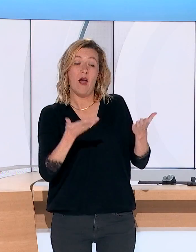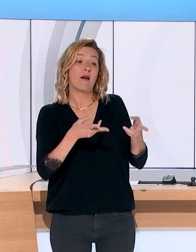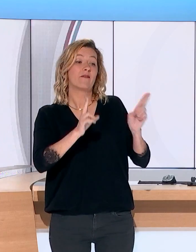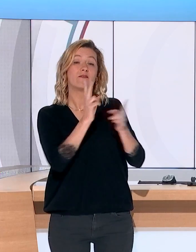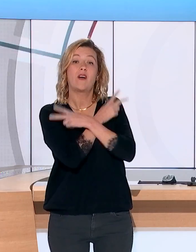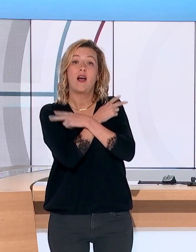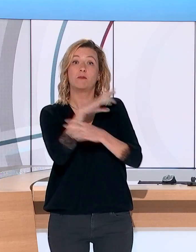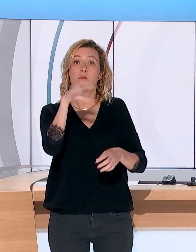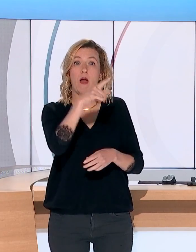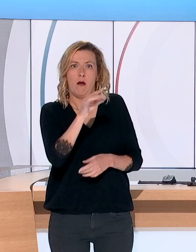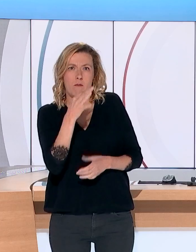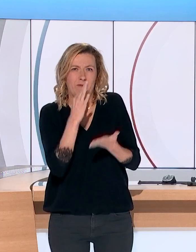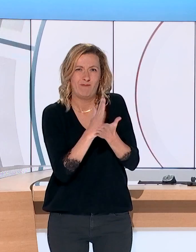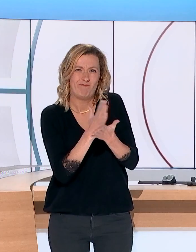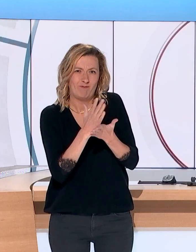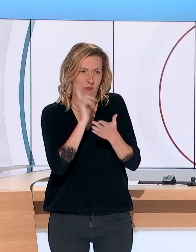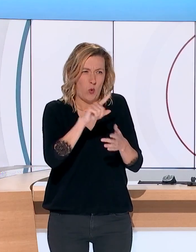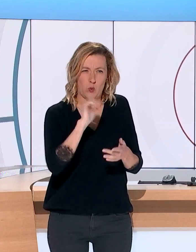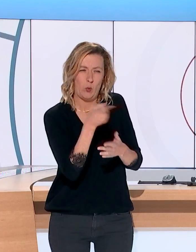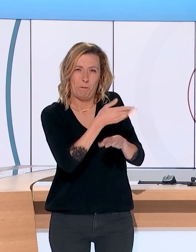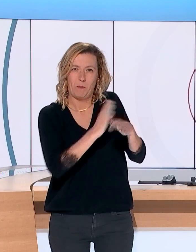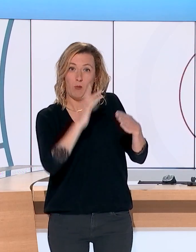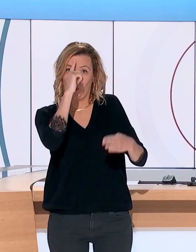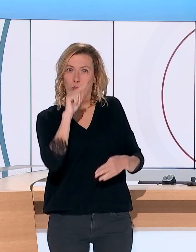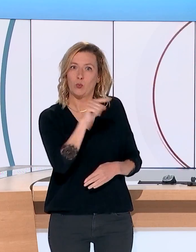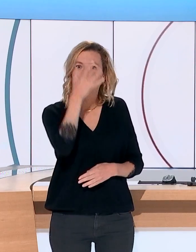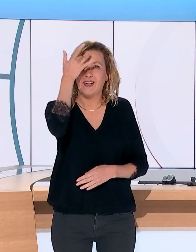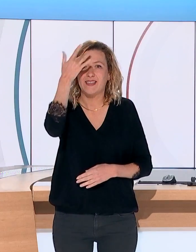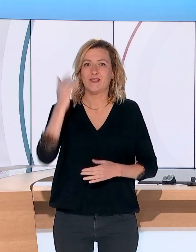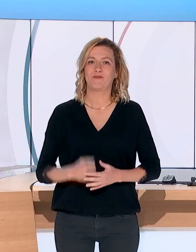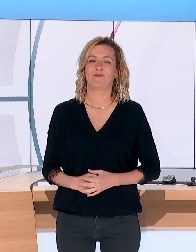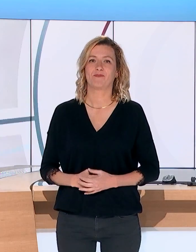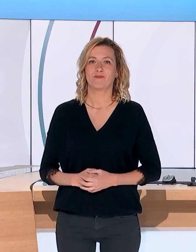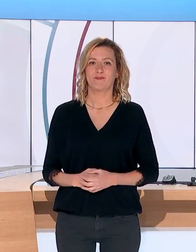saison estivale? Les vacances de Pâques sont le moment de le vérifier.